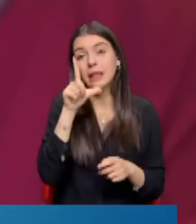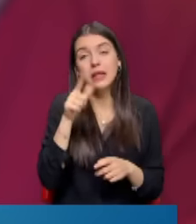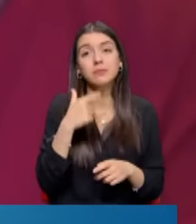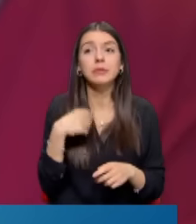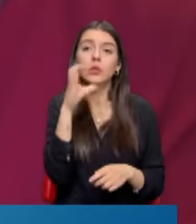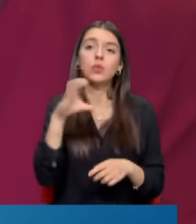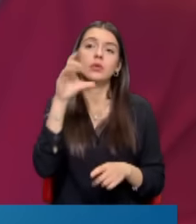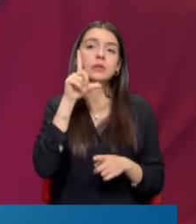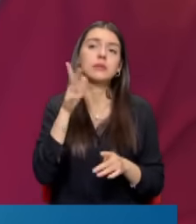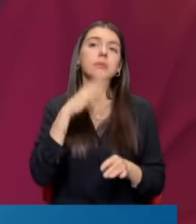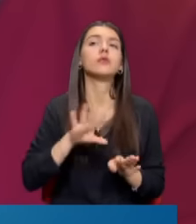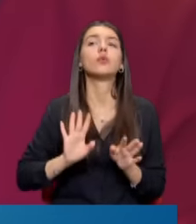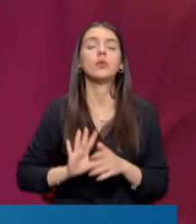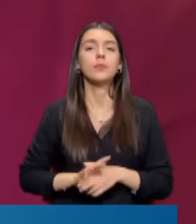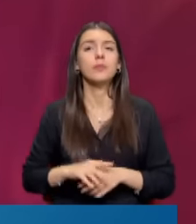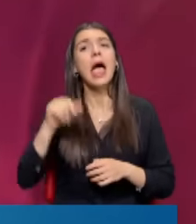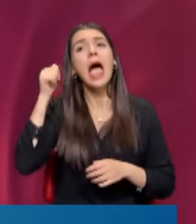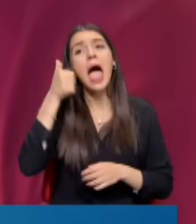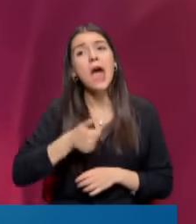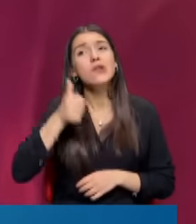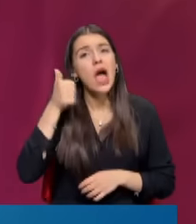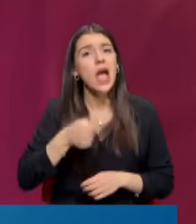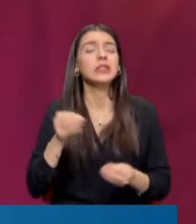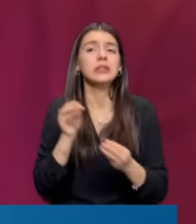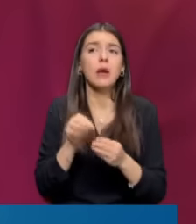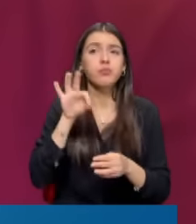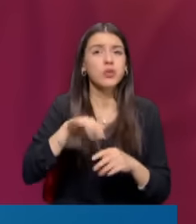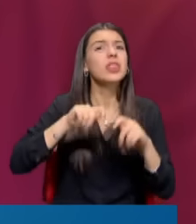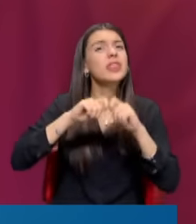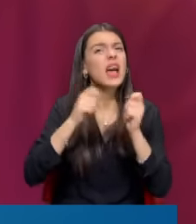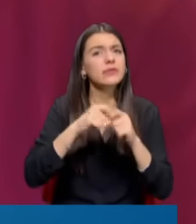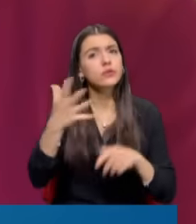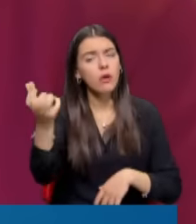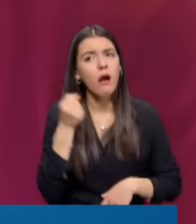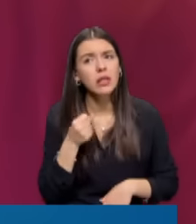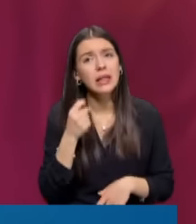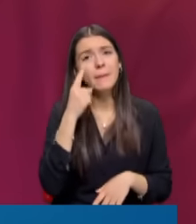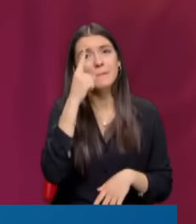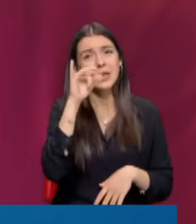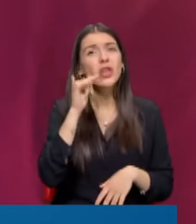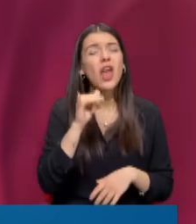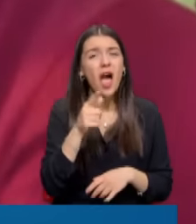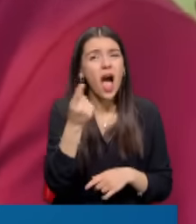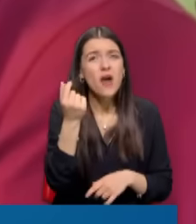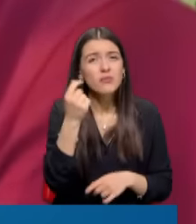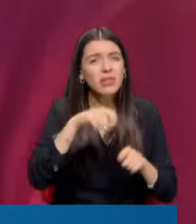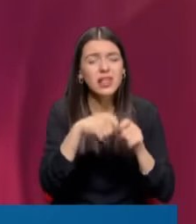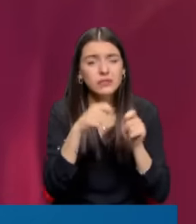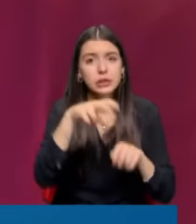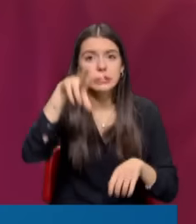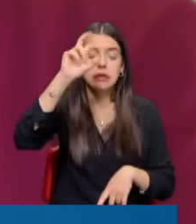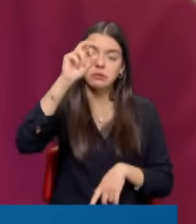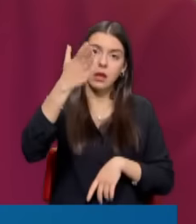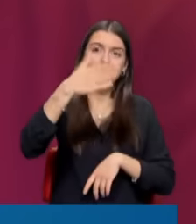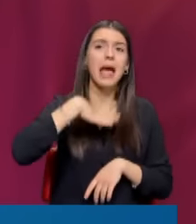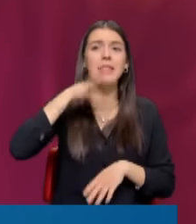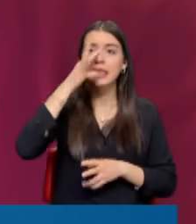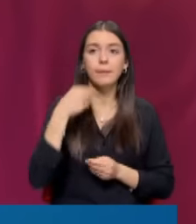yok. Her gün her şeye zam geliyor. Bugün bir taze fasulye aldım, bir kilo fasulye 80 lira. Ben burada kime ne